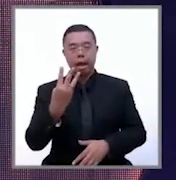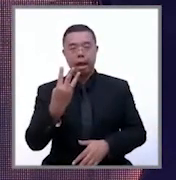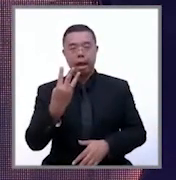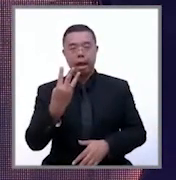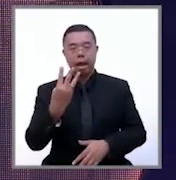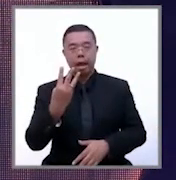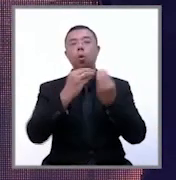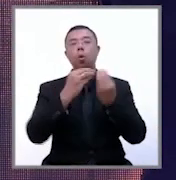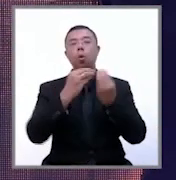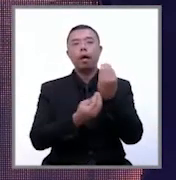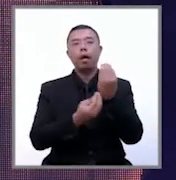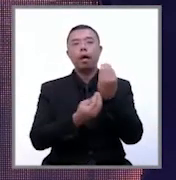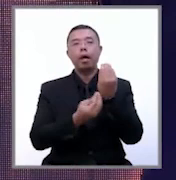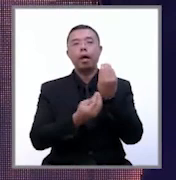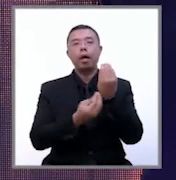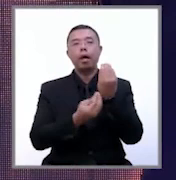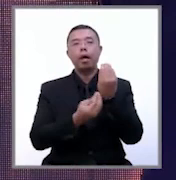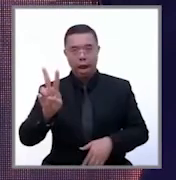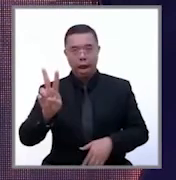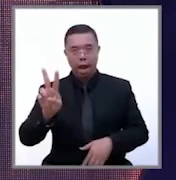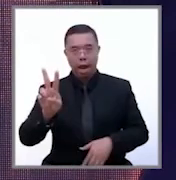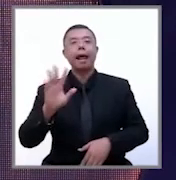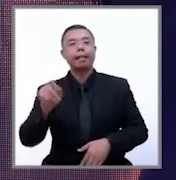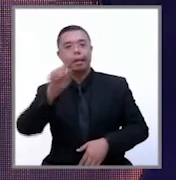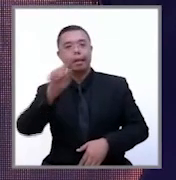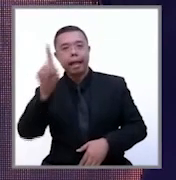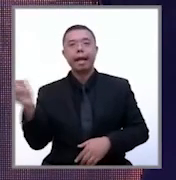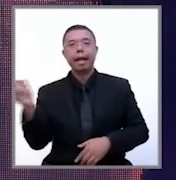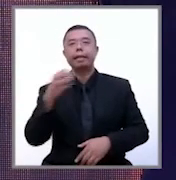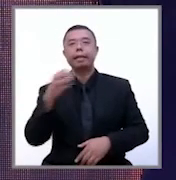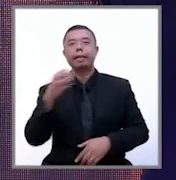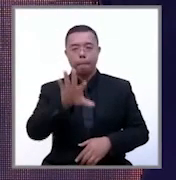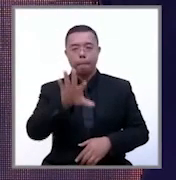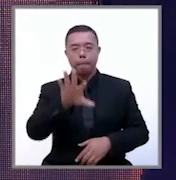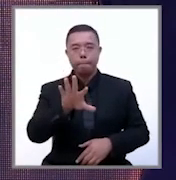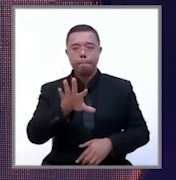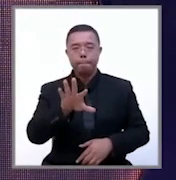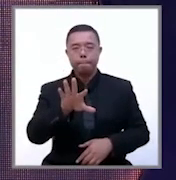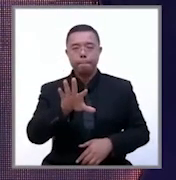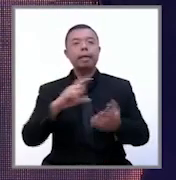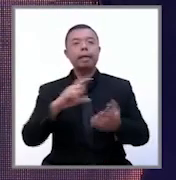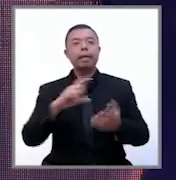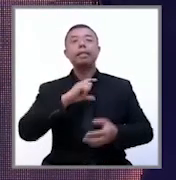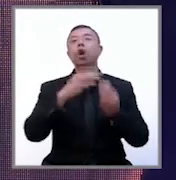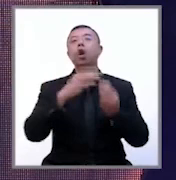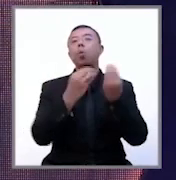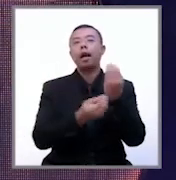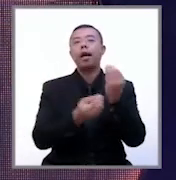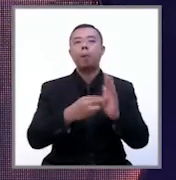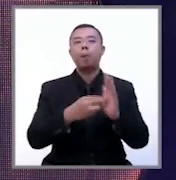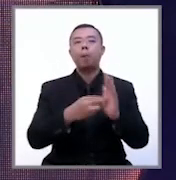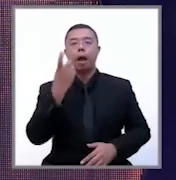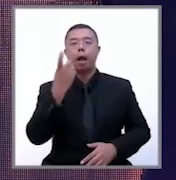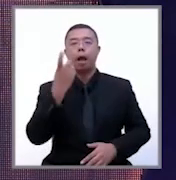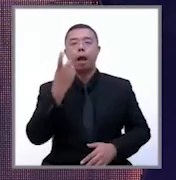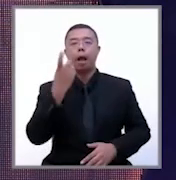calon wakil presiden nomor urut 2 akan bertanya jawab untuk itu kami persilakan cwa preses nomor urut 3 Bapak